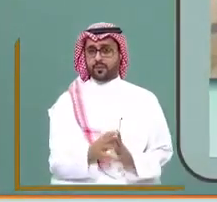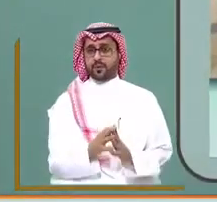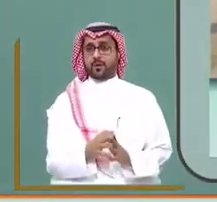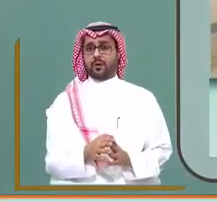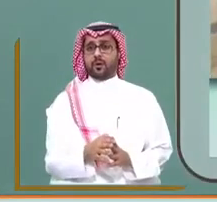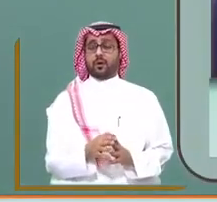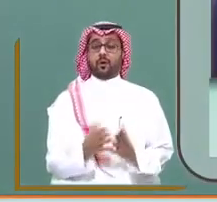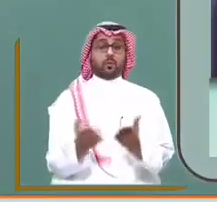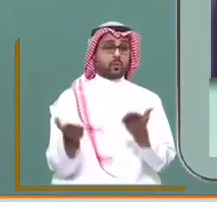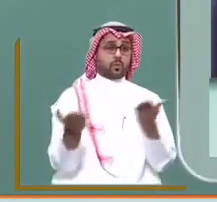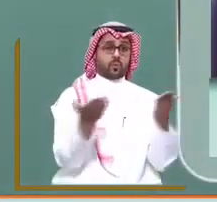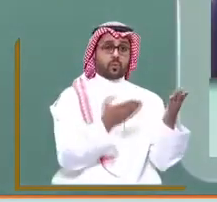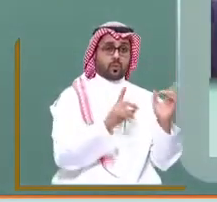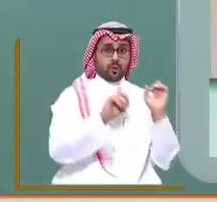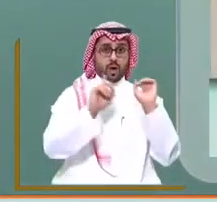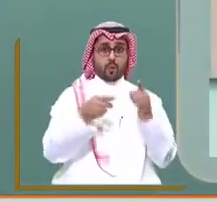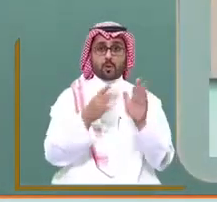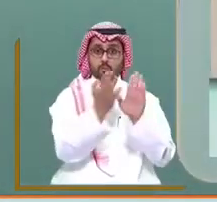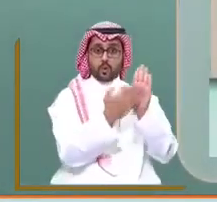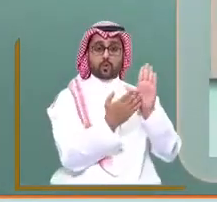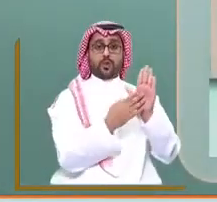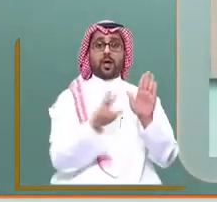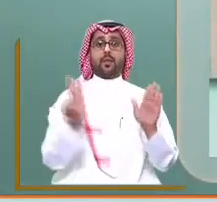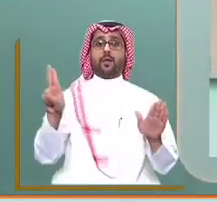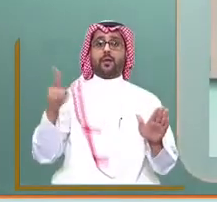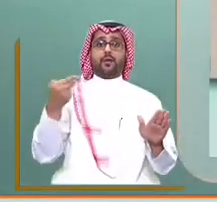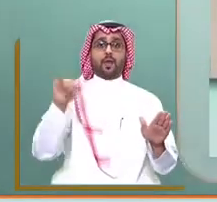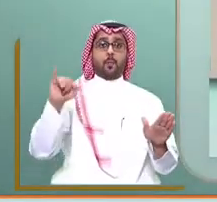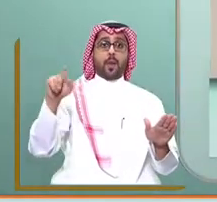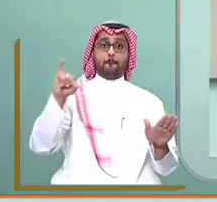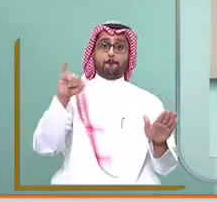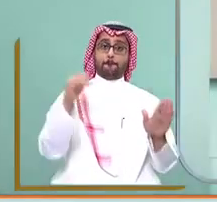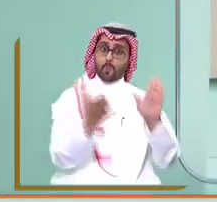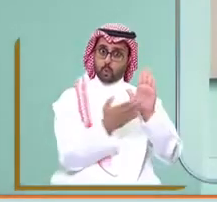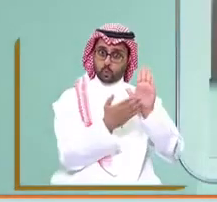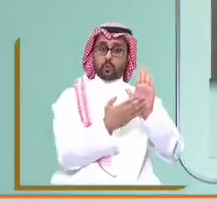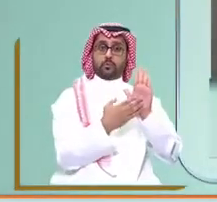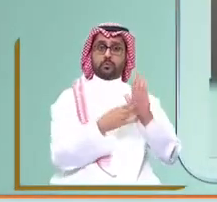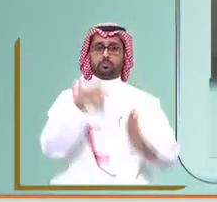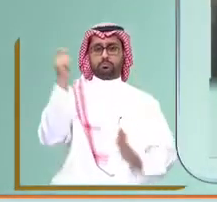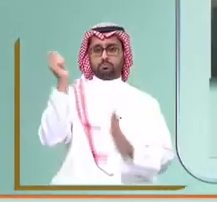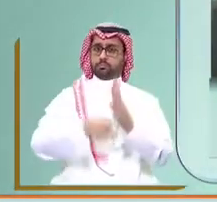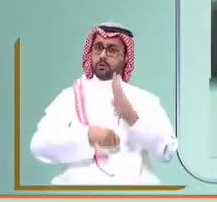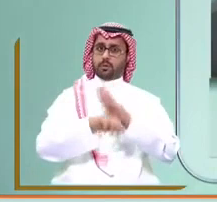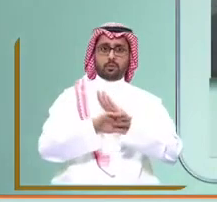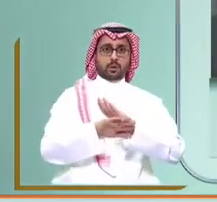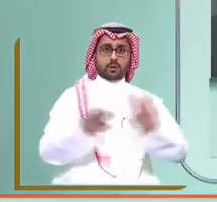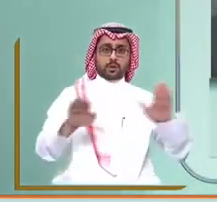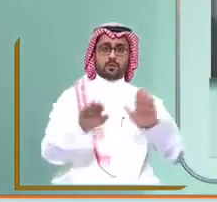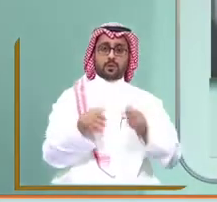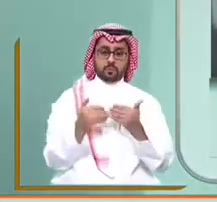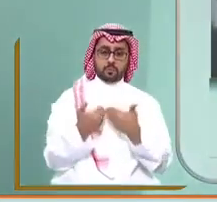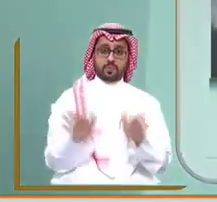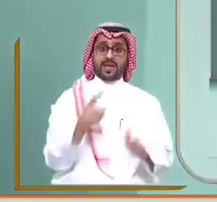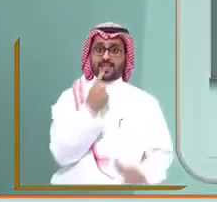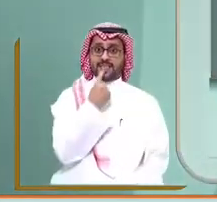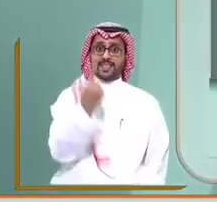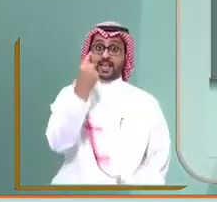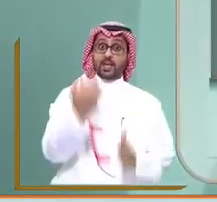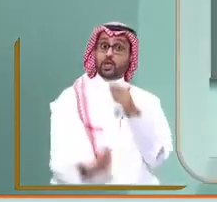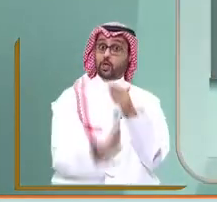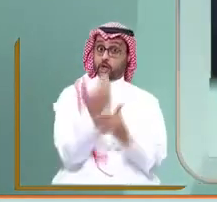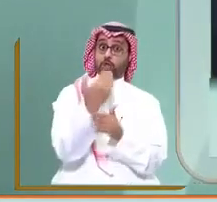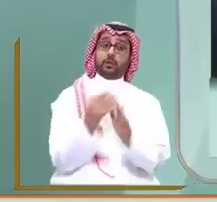يعني تعاميم وتعليمات أصدرتها الهيئة العامة للطيران المدني، كان الهدف من ورائها هو تطبيق جميع الإجراءات الاحترازية والتدابير الوقائية